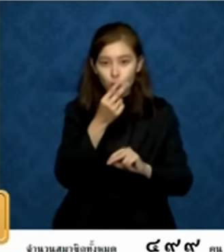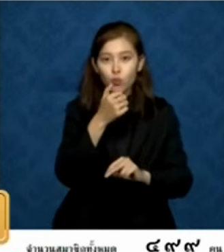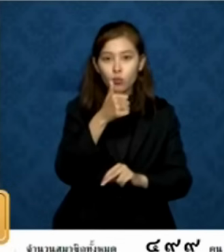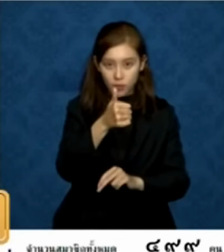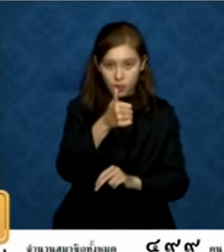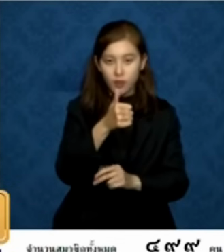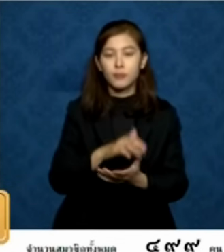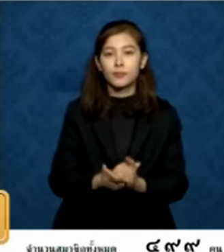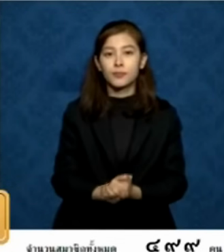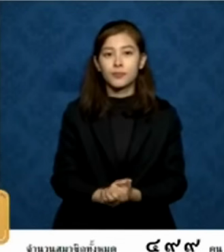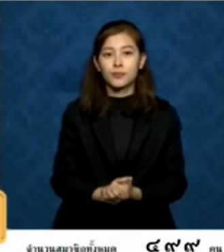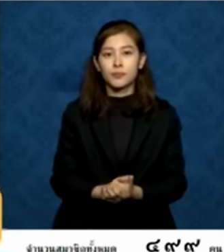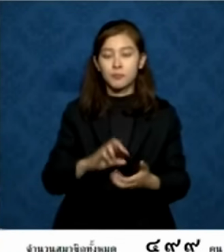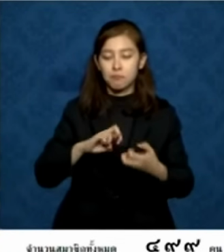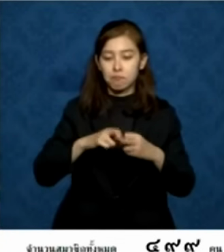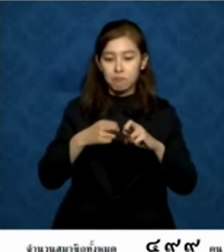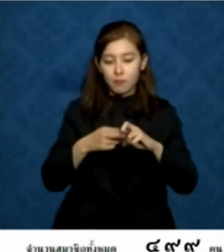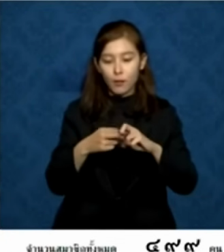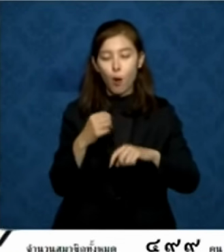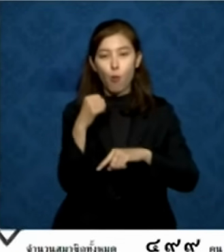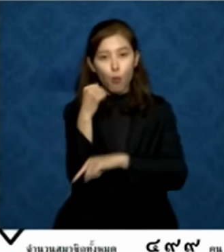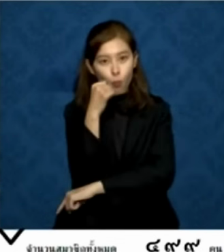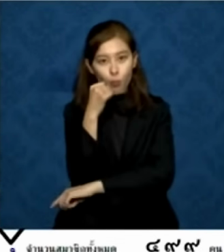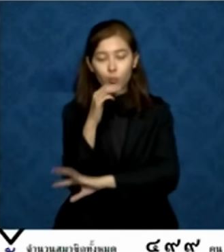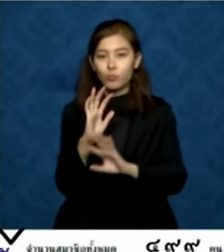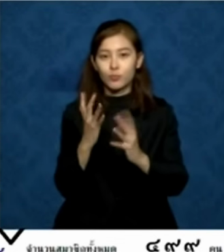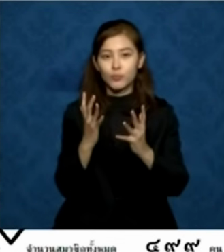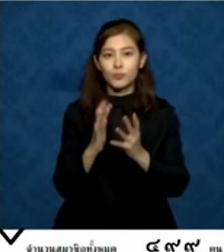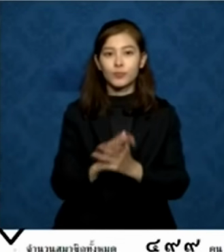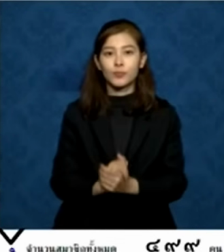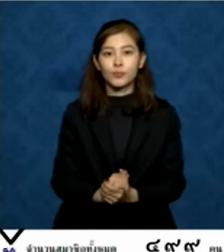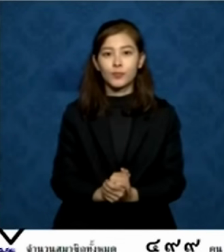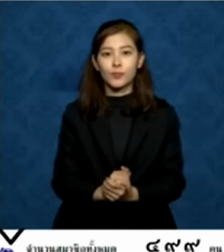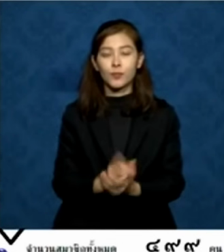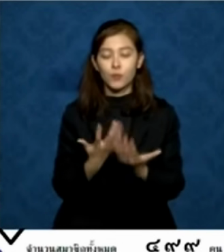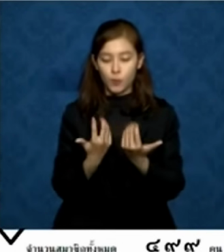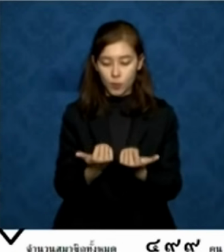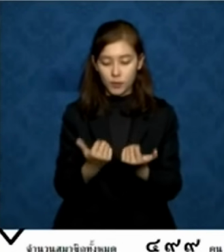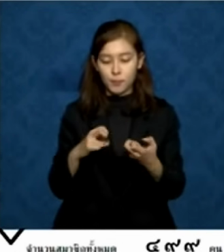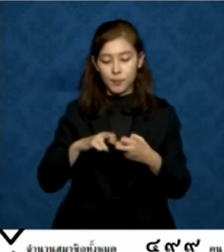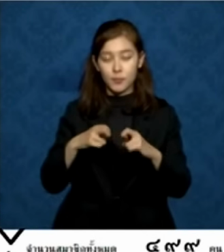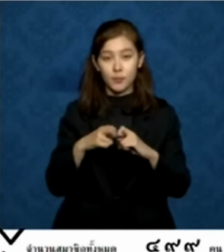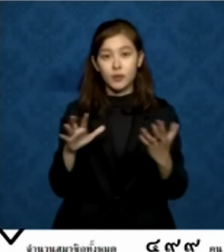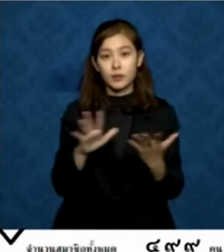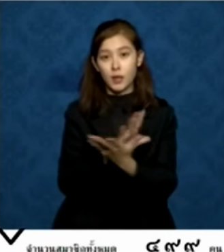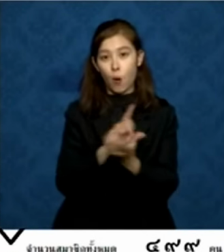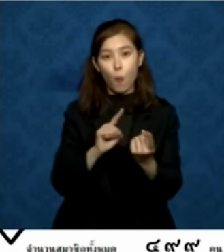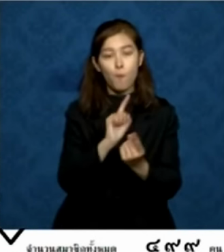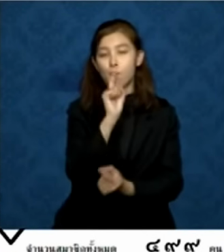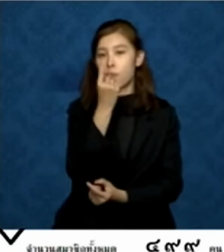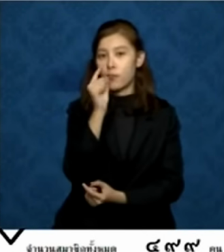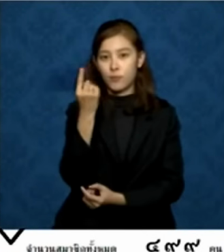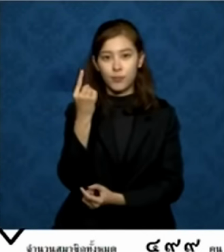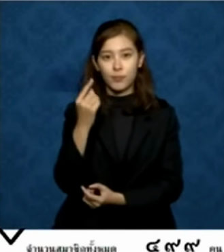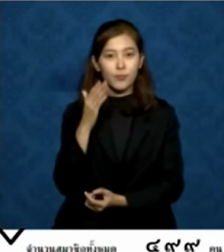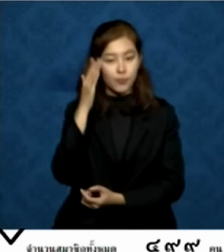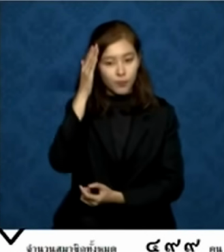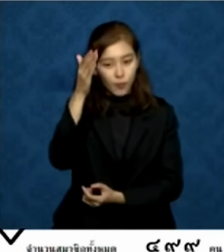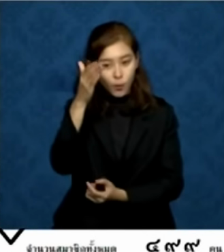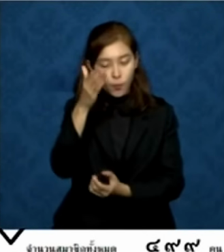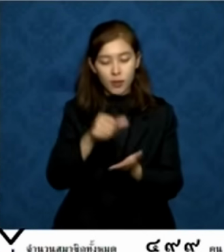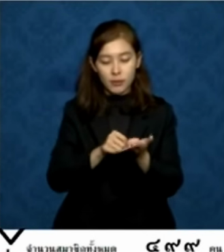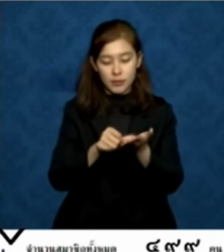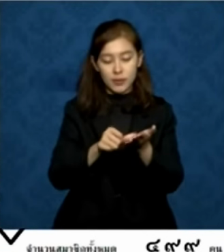การที่เป็นไปได้มากที่สุดเหมาะสมกับสถานการณ์ไม่นำไปสู่ความขัดแย้งใ